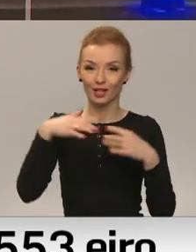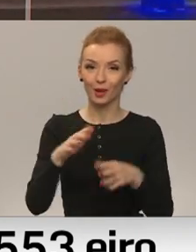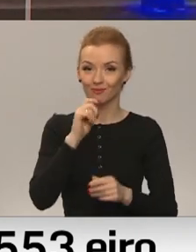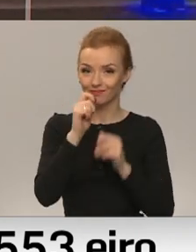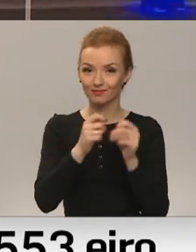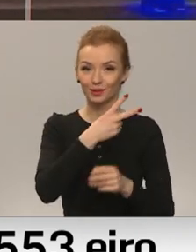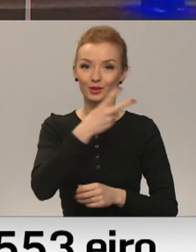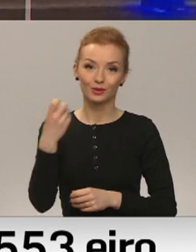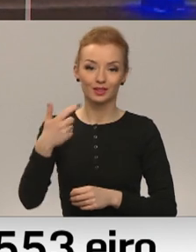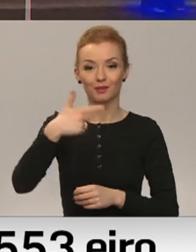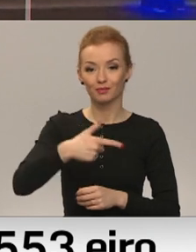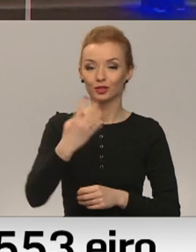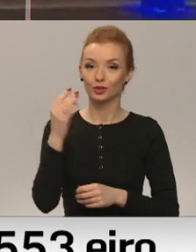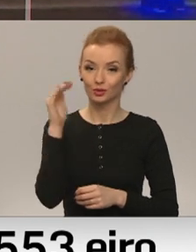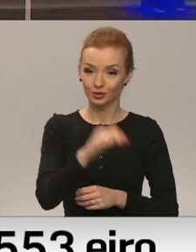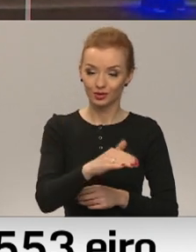saziedoti